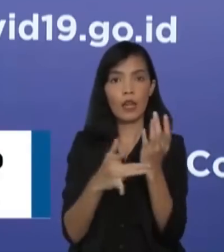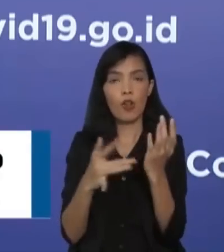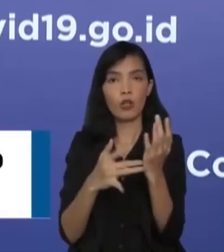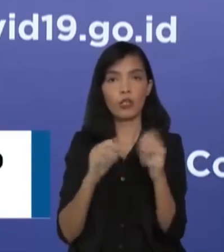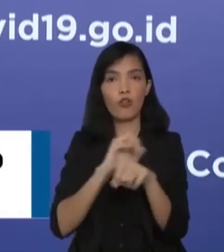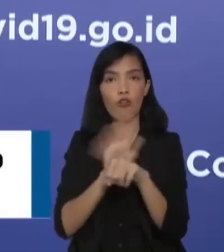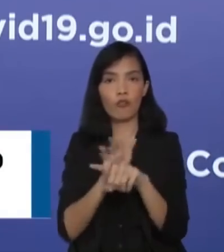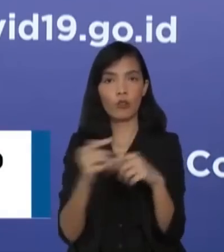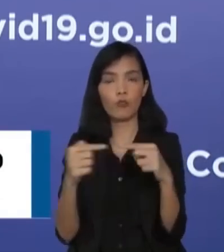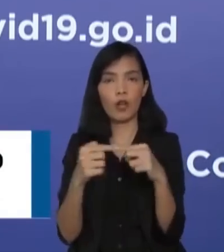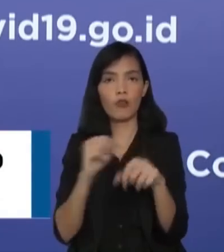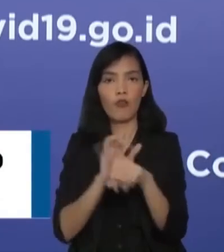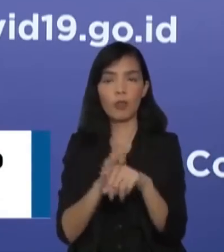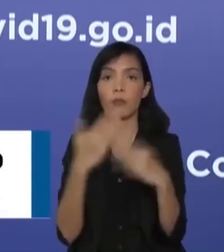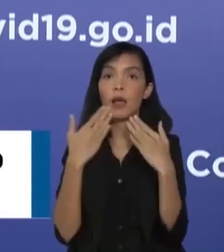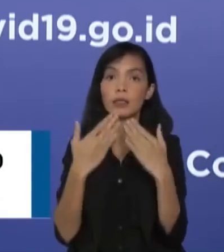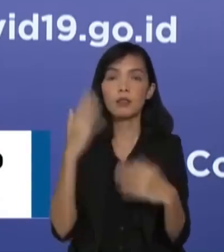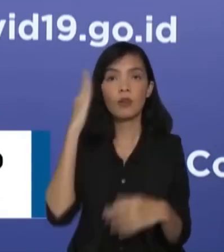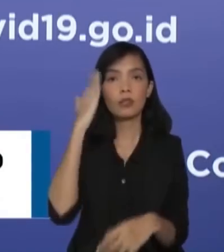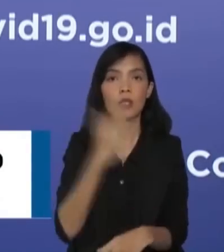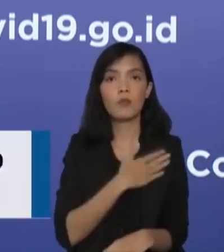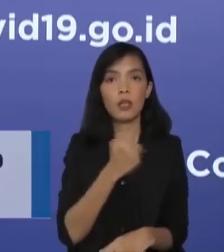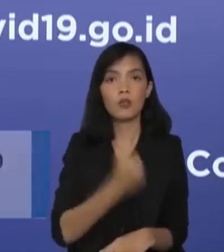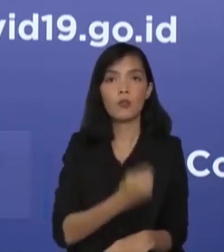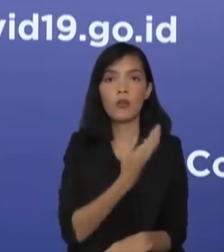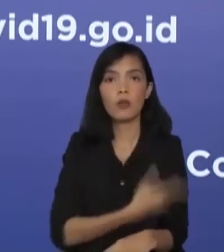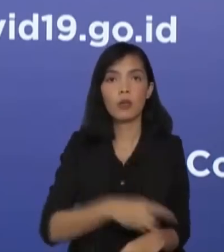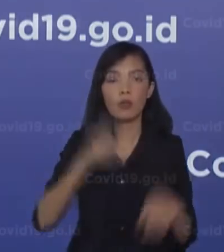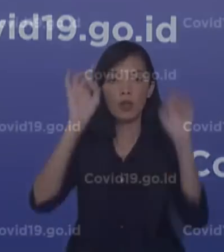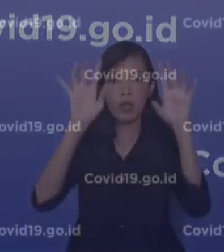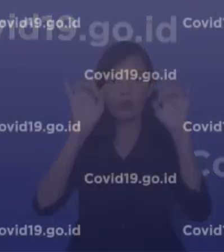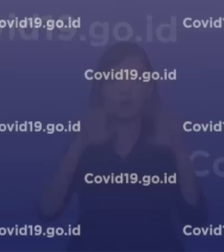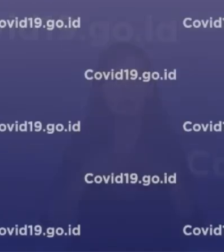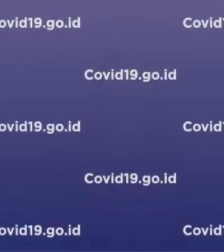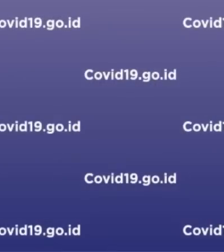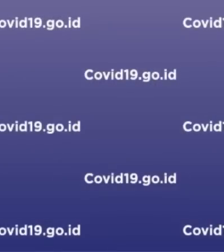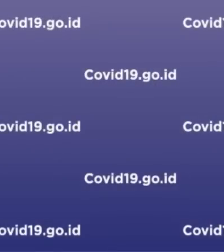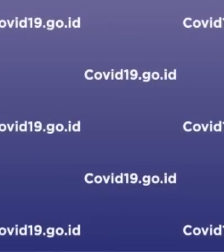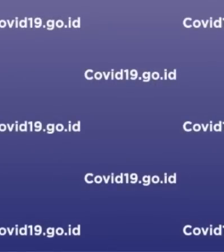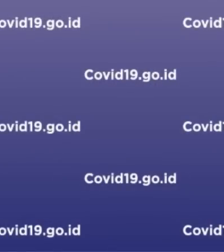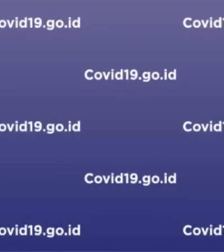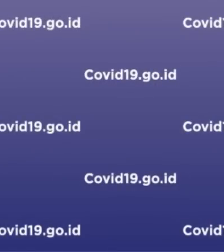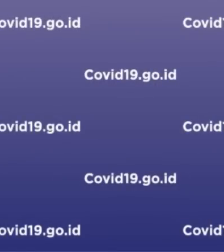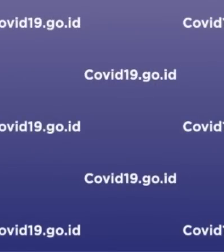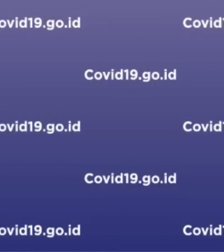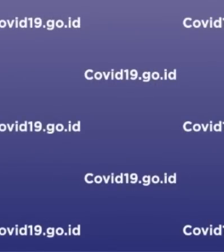untuk COVID-19. Terima kasih. Wassalamualaikum warahmatullahi wabarakatuh.